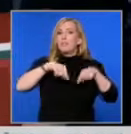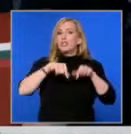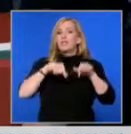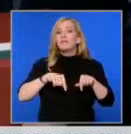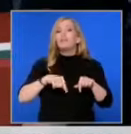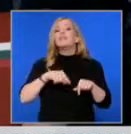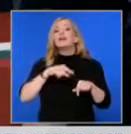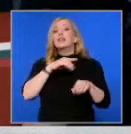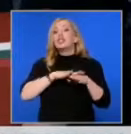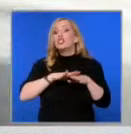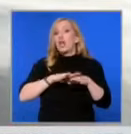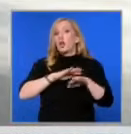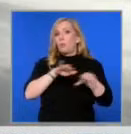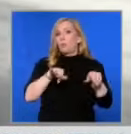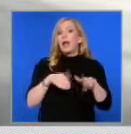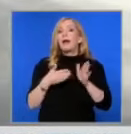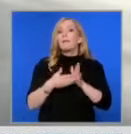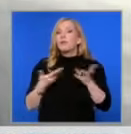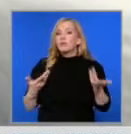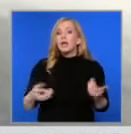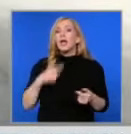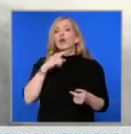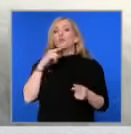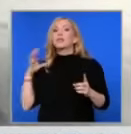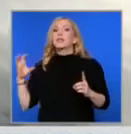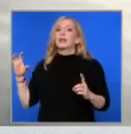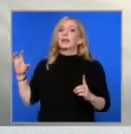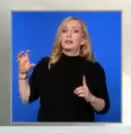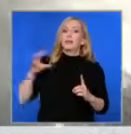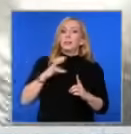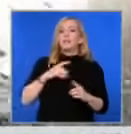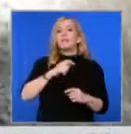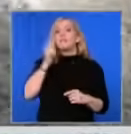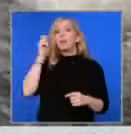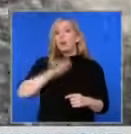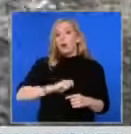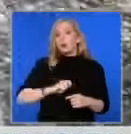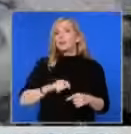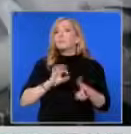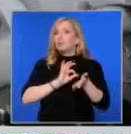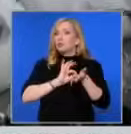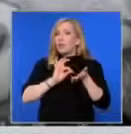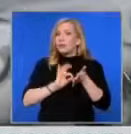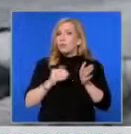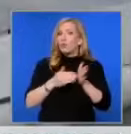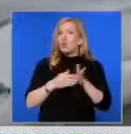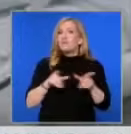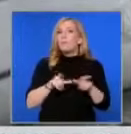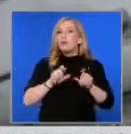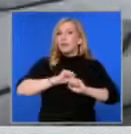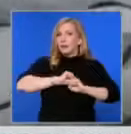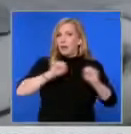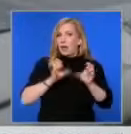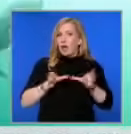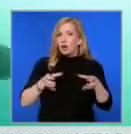пътища в Черноморския басейн, а поводът е руската инвазия в Украина. Изрично се подчертава, че противоминната група